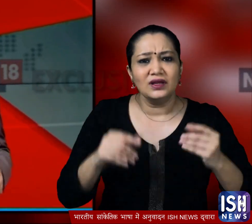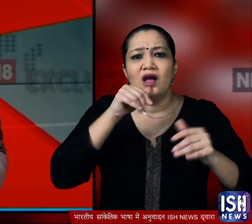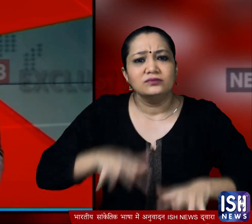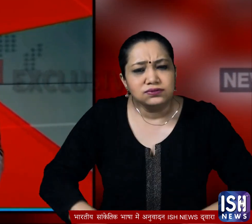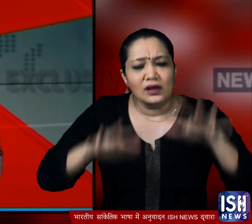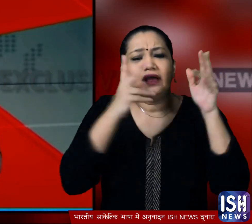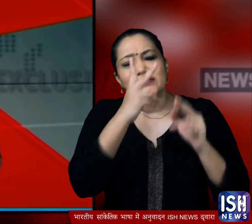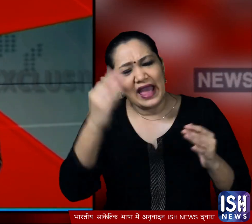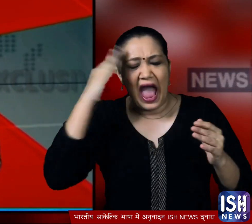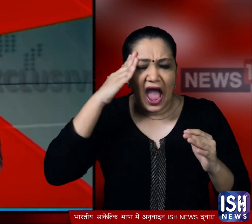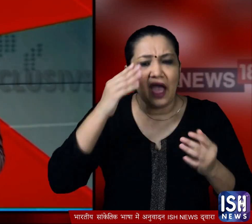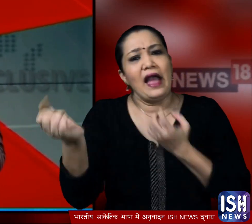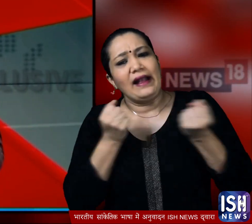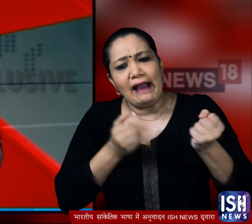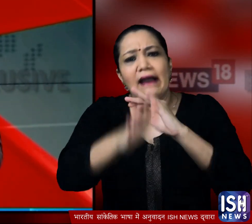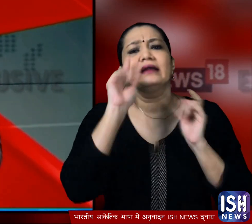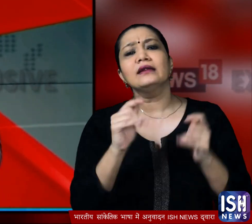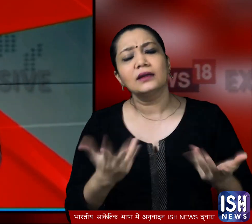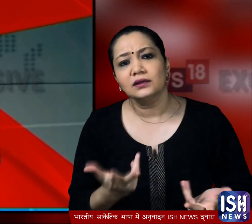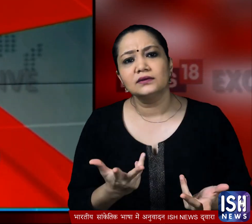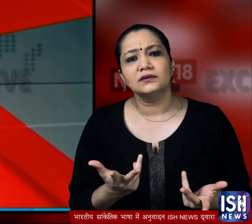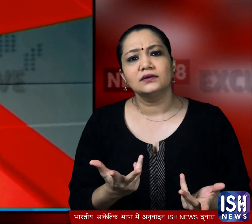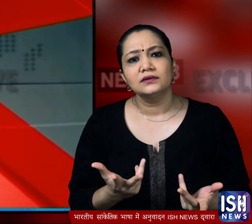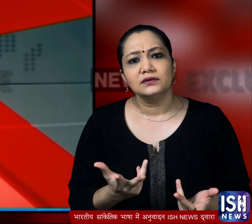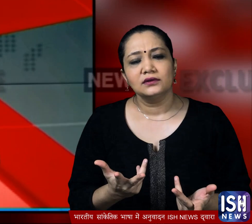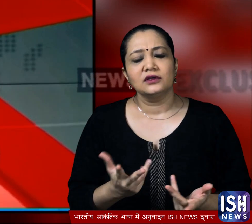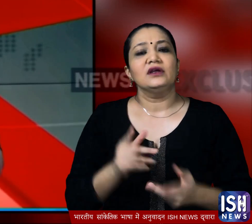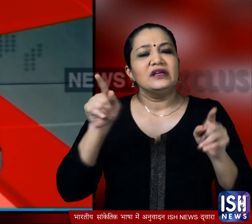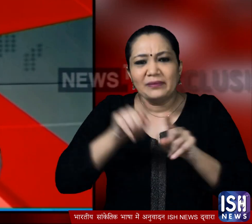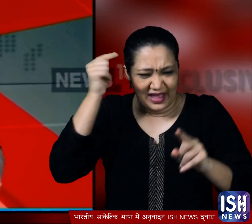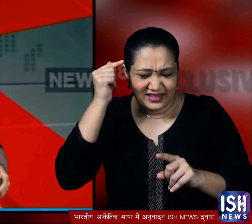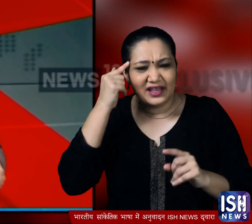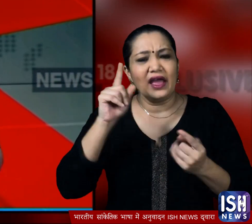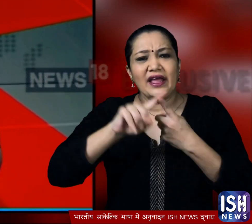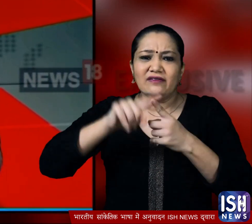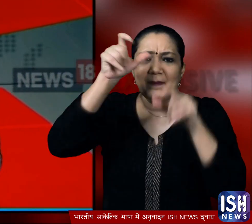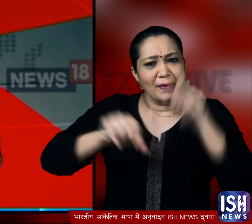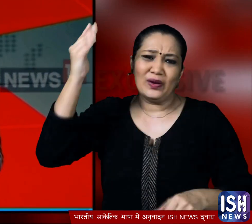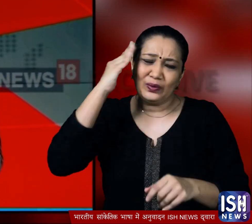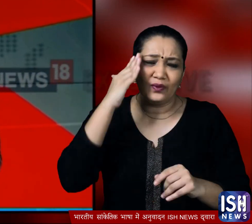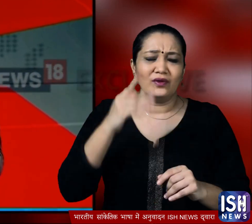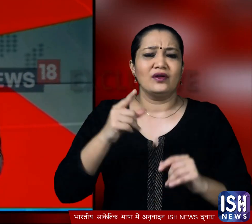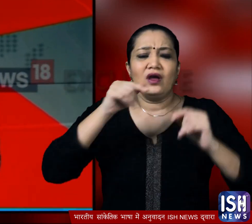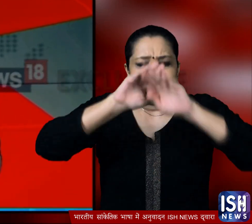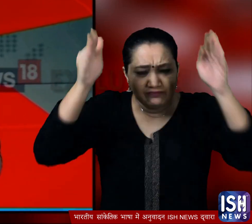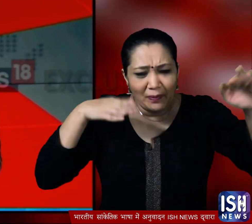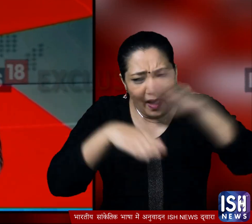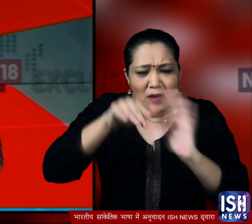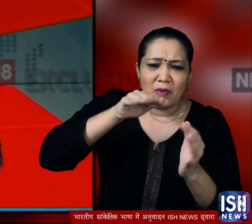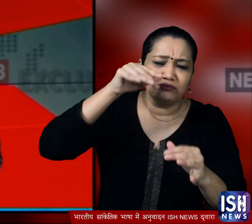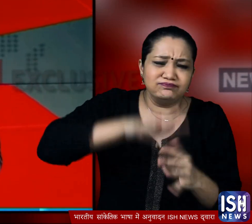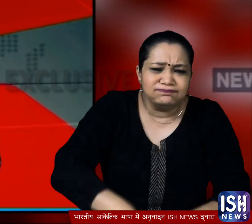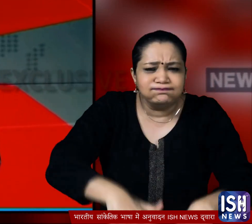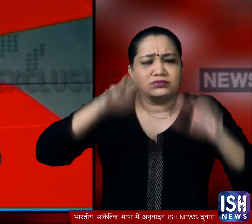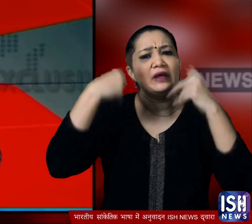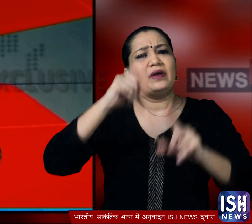जल भराव देखकर भी उसमें गाड़ी लेकर आगे बढ़ने की कोशिश करते हैं, जबकि इतना अंदाजा तो इटावा के लोगों को जरूर रहा होगा कि पुल के नीचे कितना पानी भरा है,